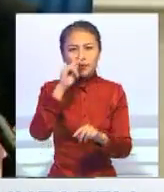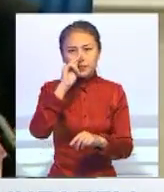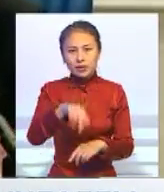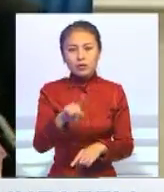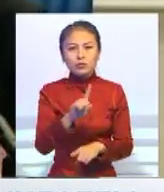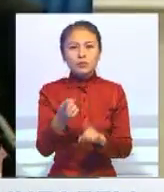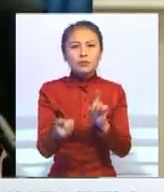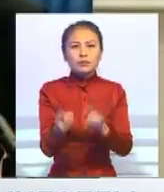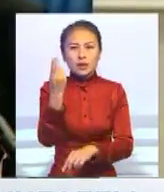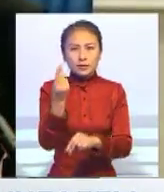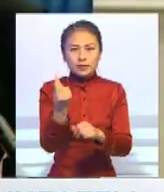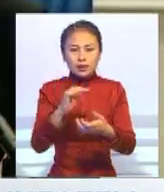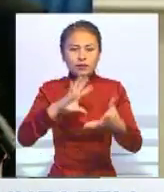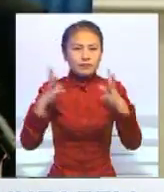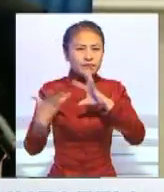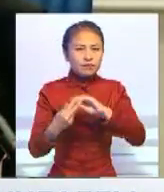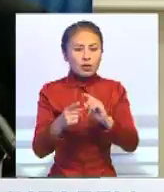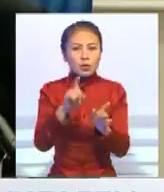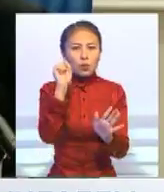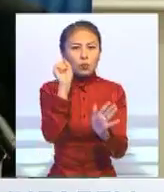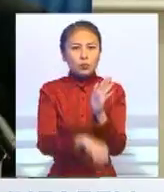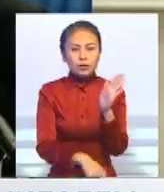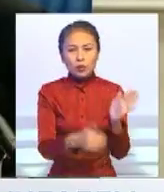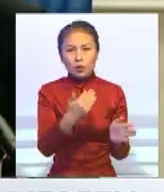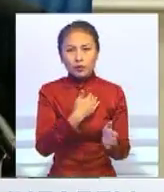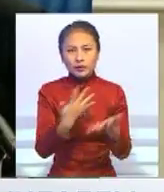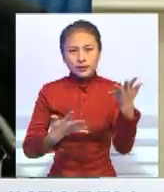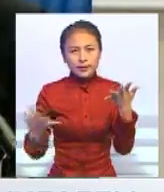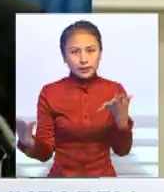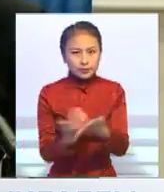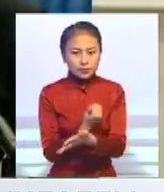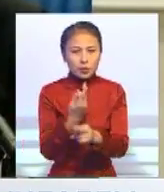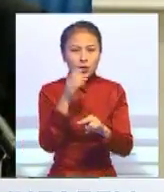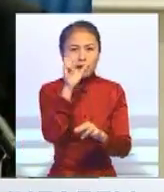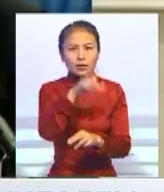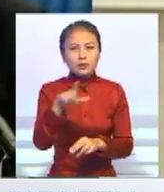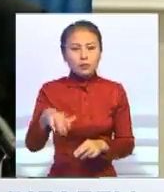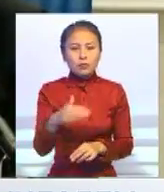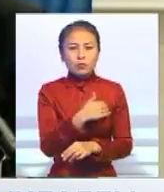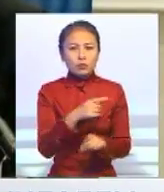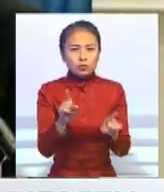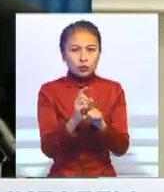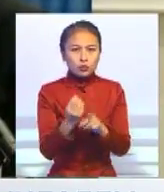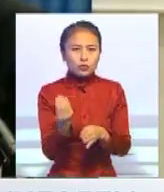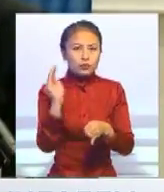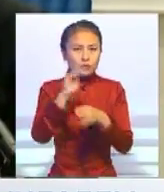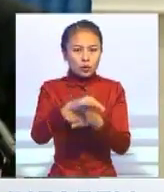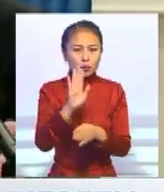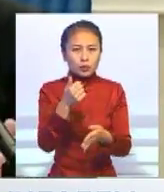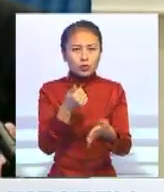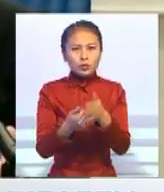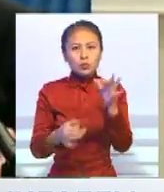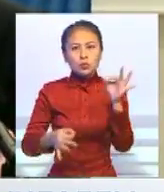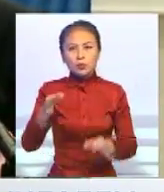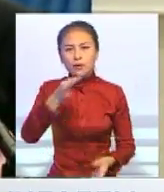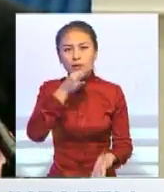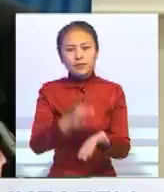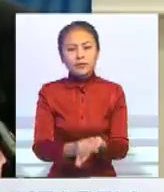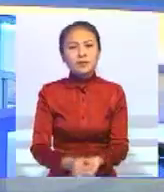Егер де тергеу барысында оның өлтіруге бел буғандығы анықталса, адам өлтіруге оқталды деген айыппен сот алдында жауап береді.